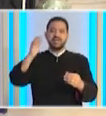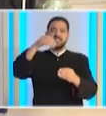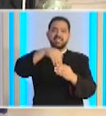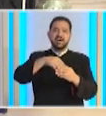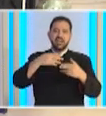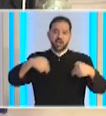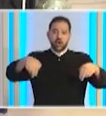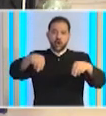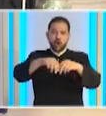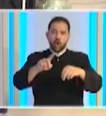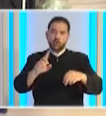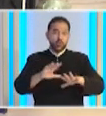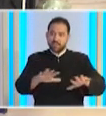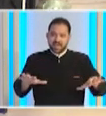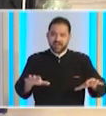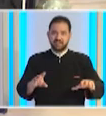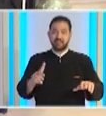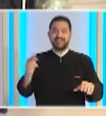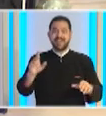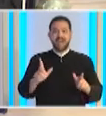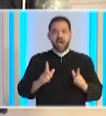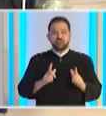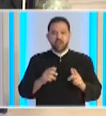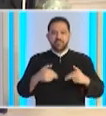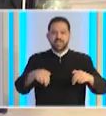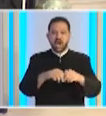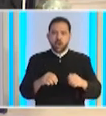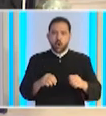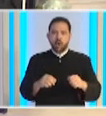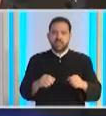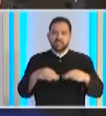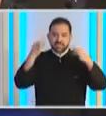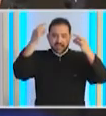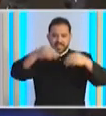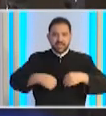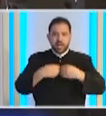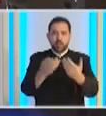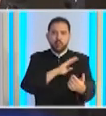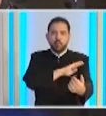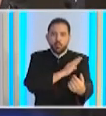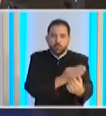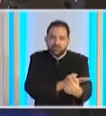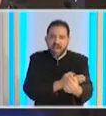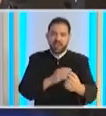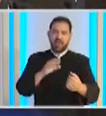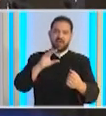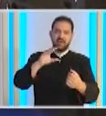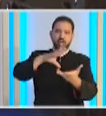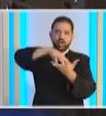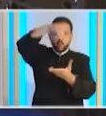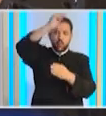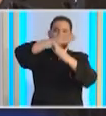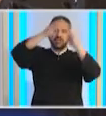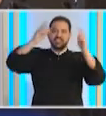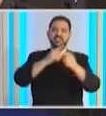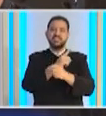pierdem niciodată, însă este într-o stare latentă, din păcate. Noi trebuie să activăm acest har, aceste puteri ale Duhului Sfânt, aceste daruri